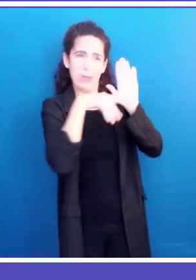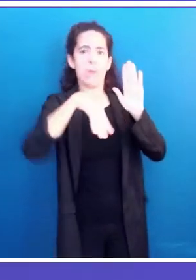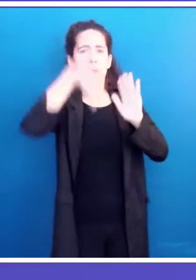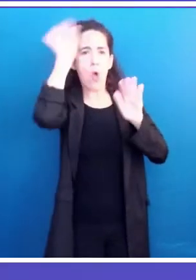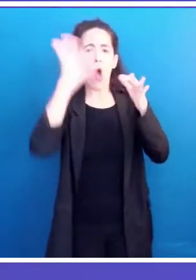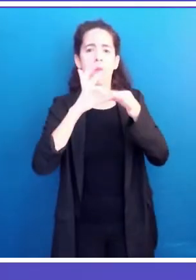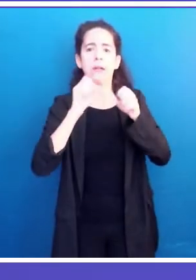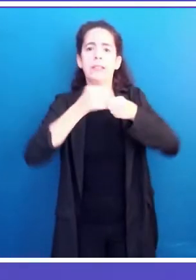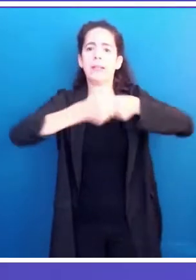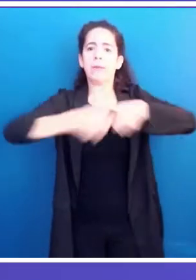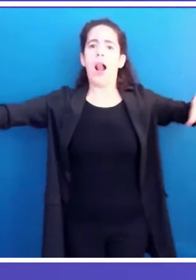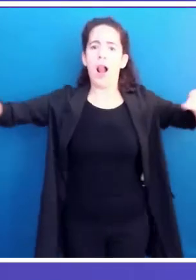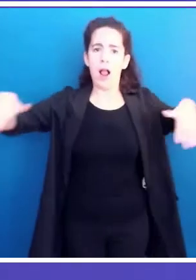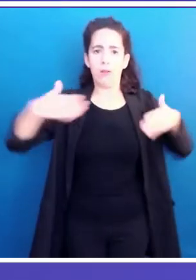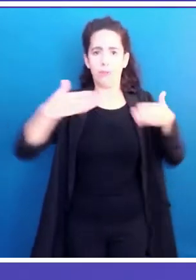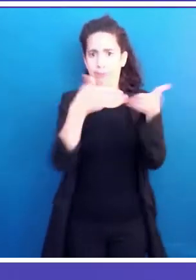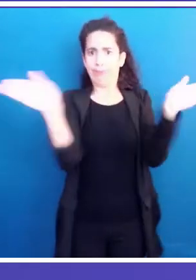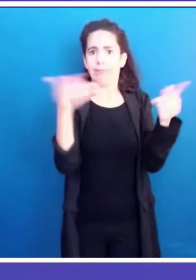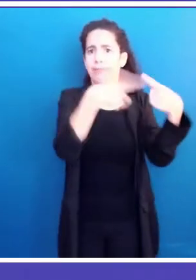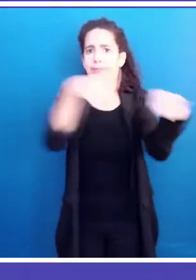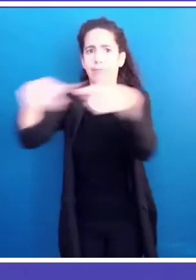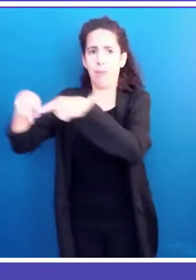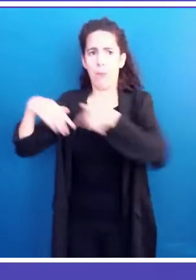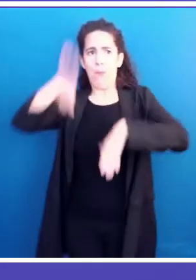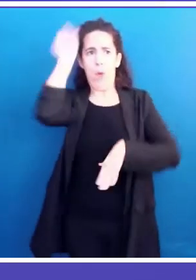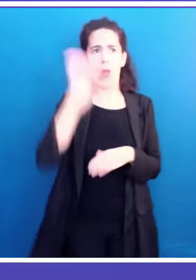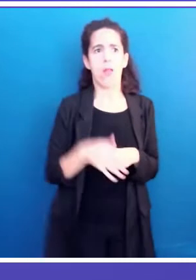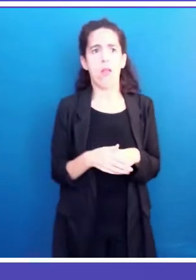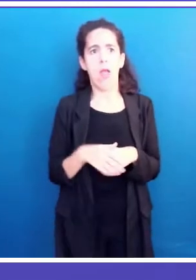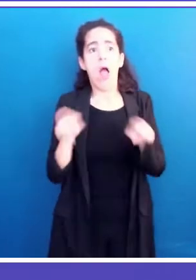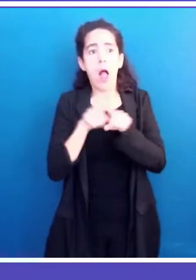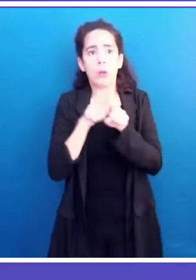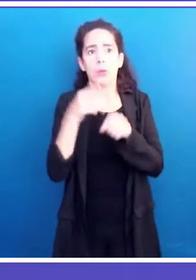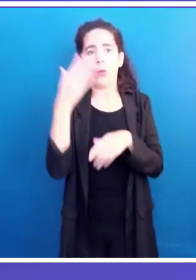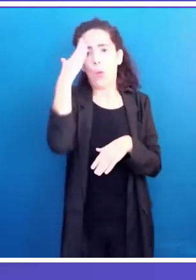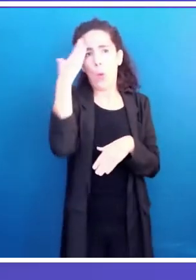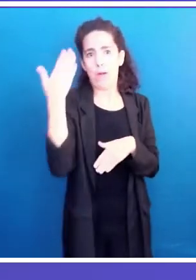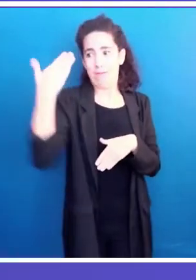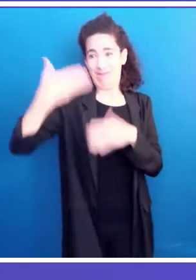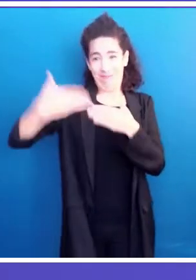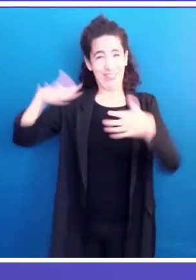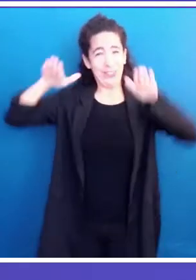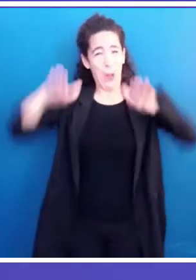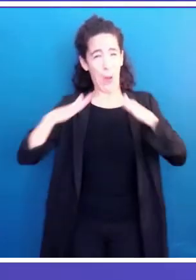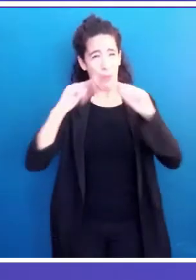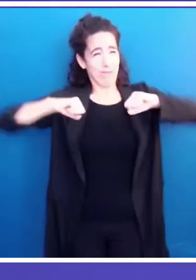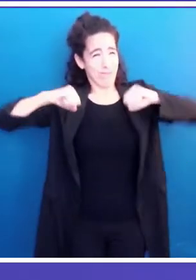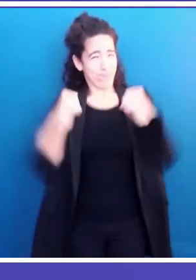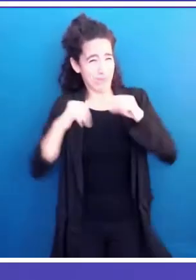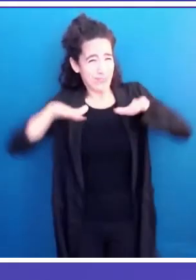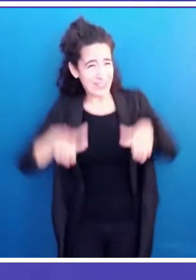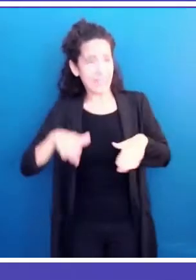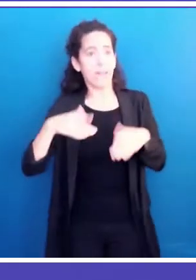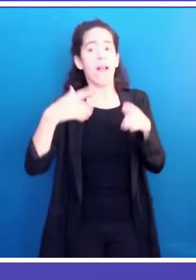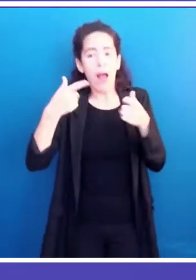بين الجنسين حسب سياسات وممارسات فضلة بما فيه كل التدابير التي اتخذناها خلال